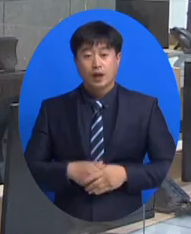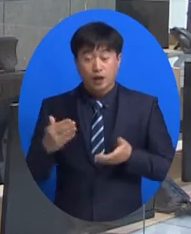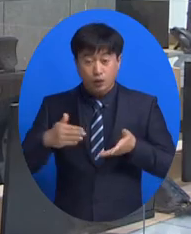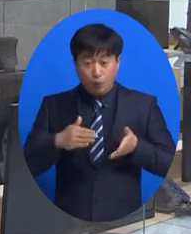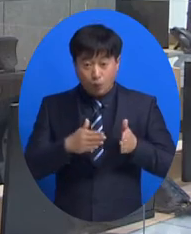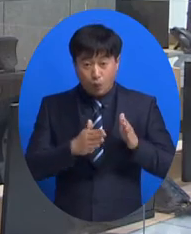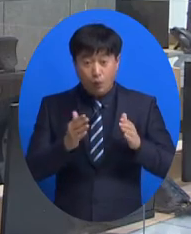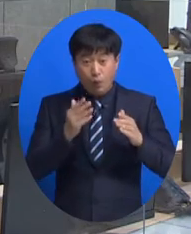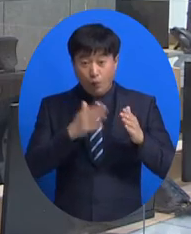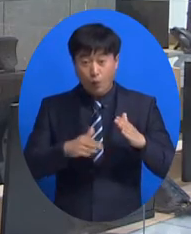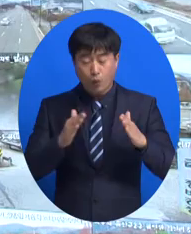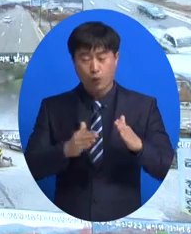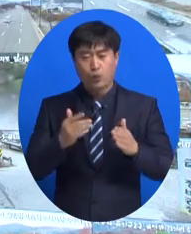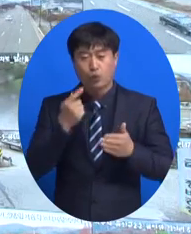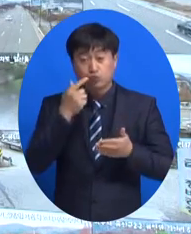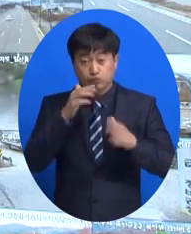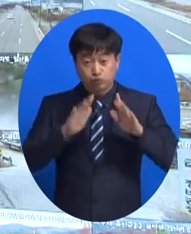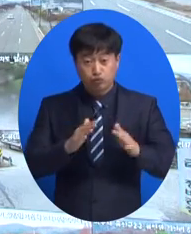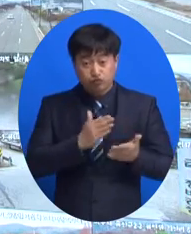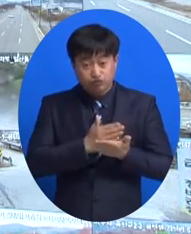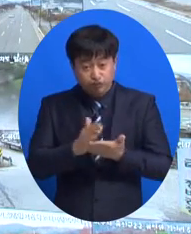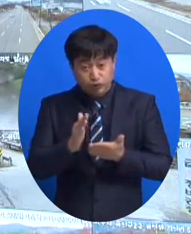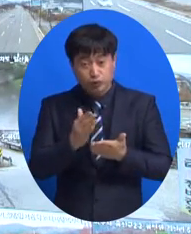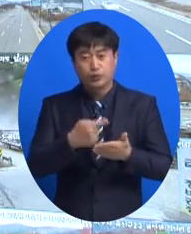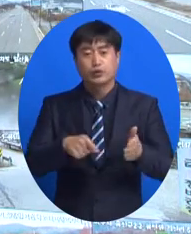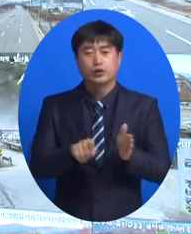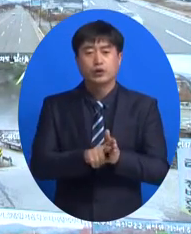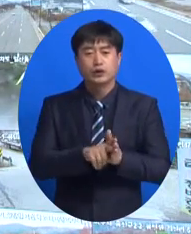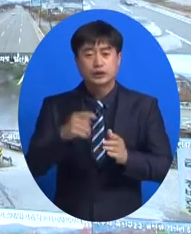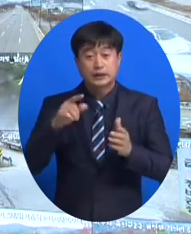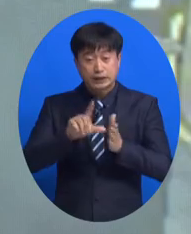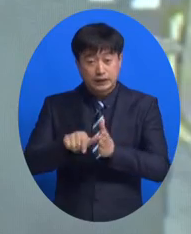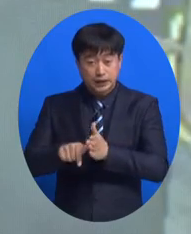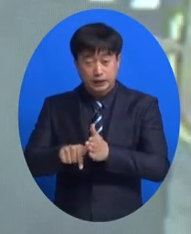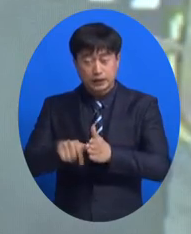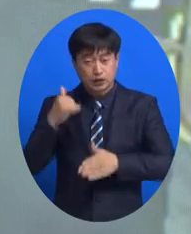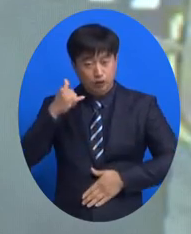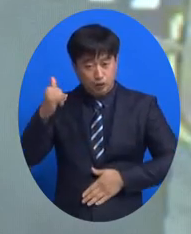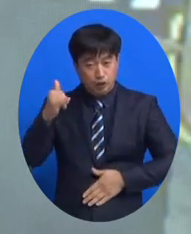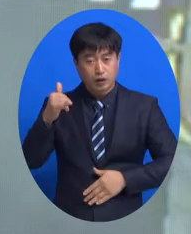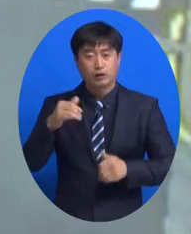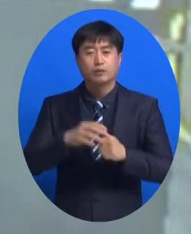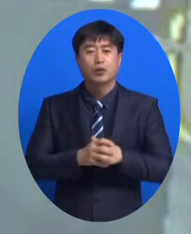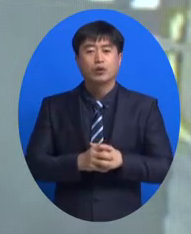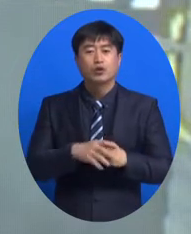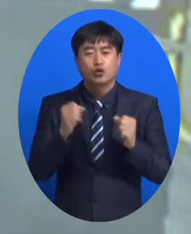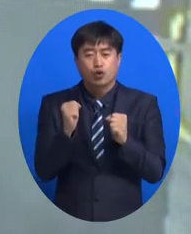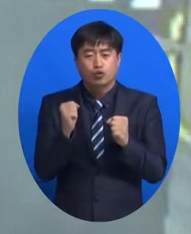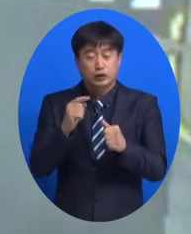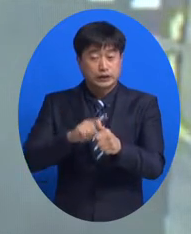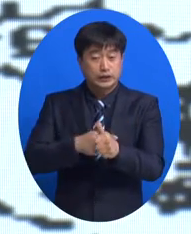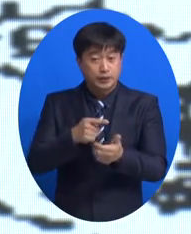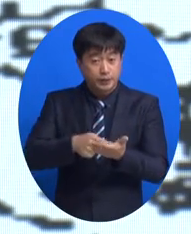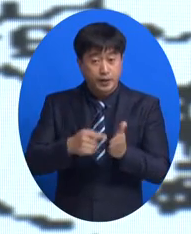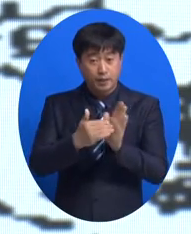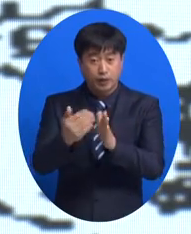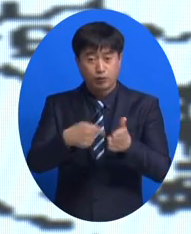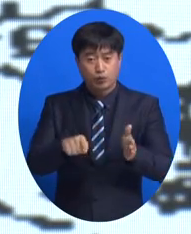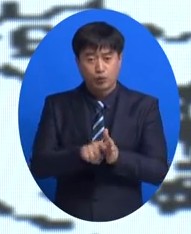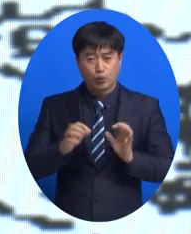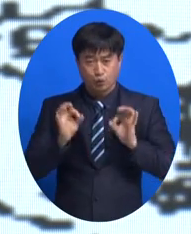도로 공동재설 협업과 관계기관 간 경계도로 재설을 위한 실시간 연락망 운영 등 겨울철